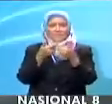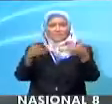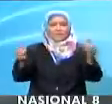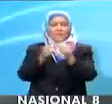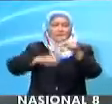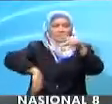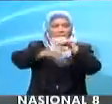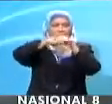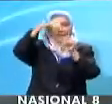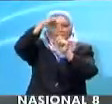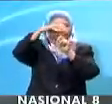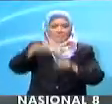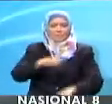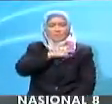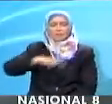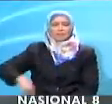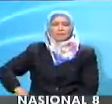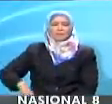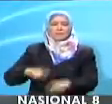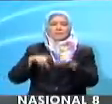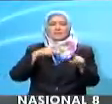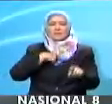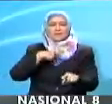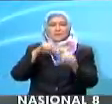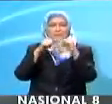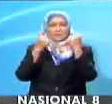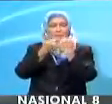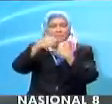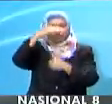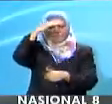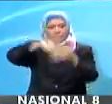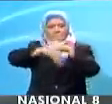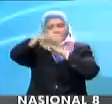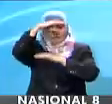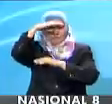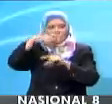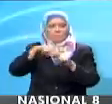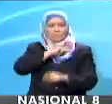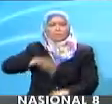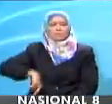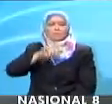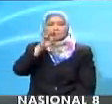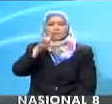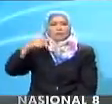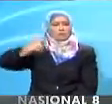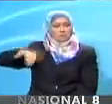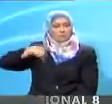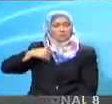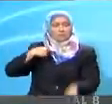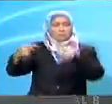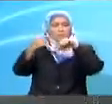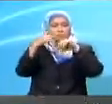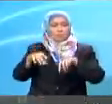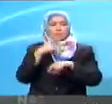Naung Diraja Persatuan Bola Sepak Negeri Johor PBNJ Tunku Ismail Sultan Ibrahim menafikan dakwaan yang mengaitkan baginda